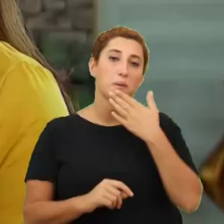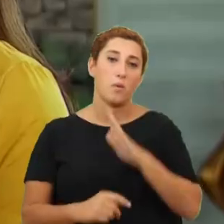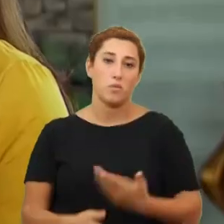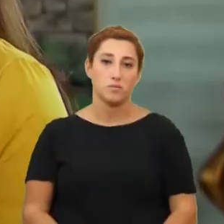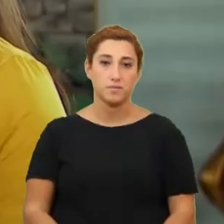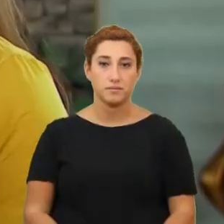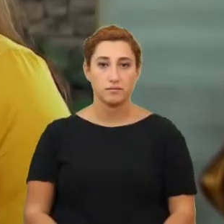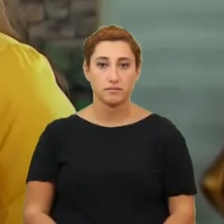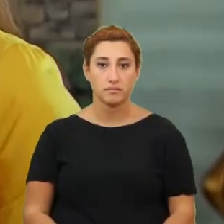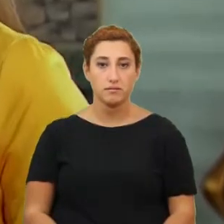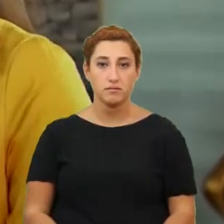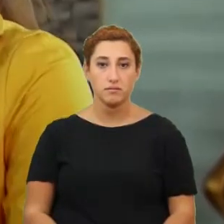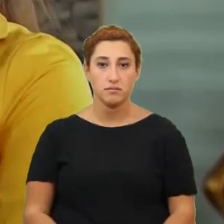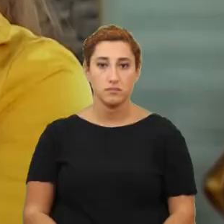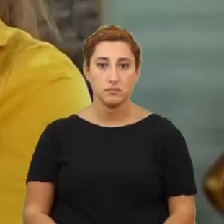artık.